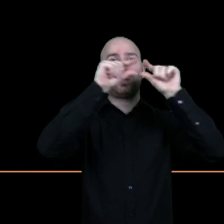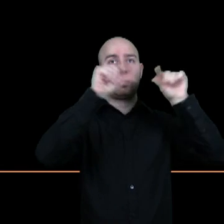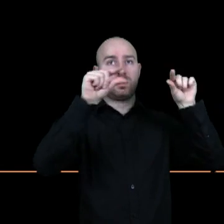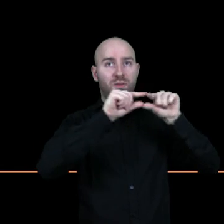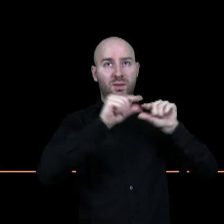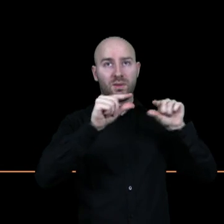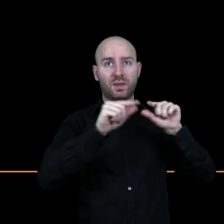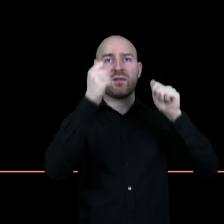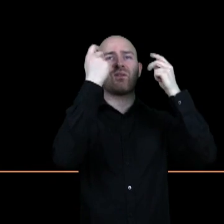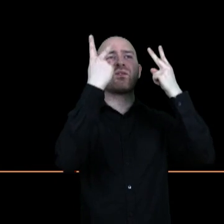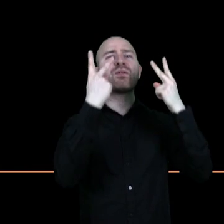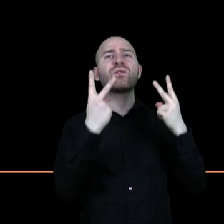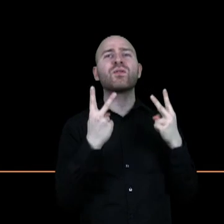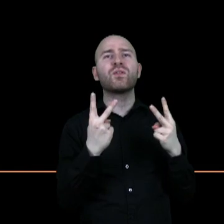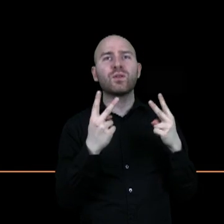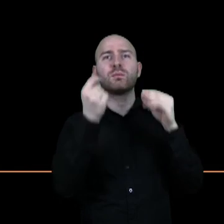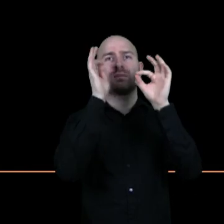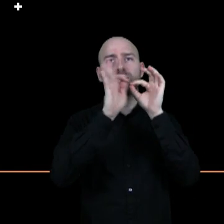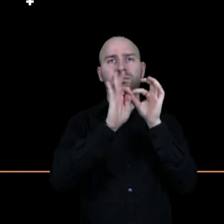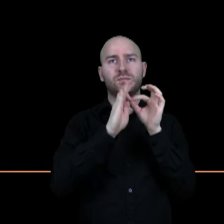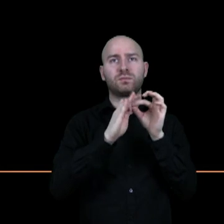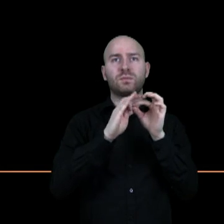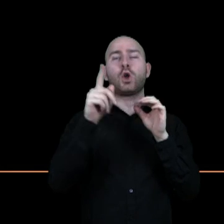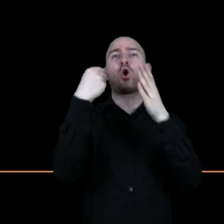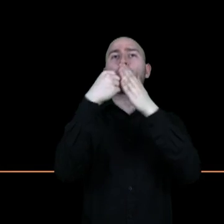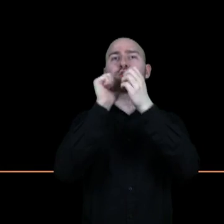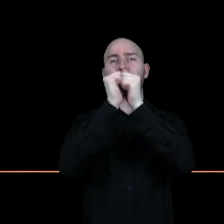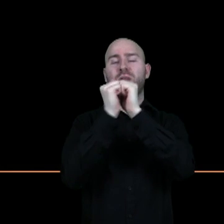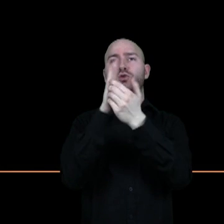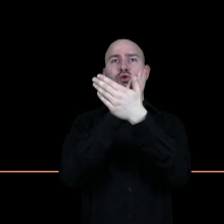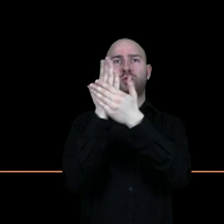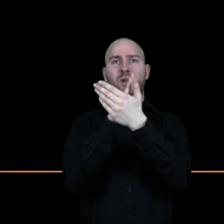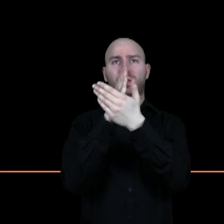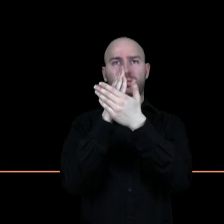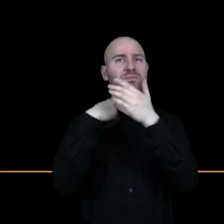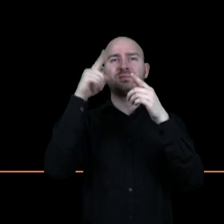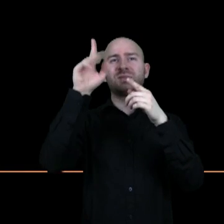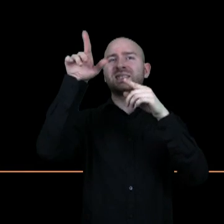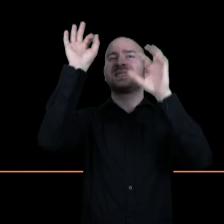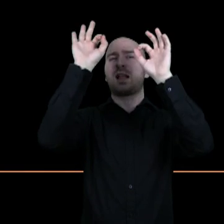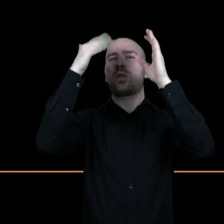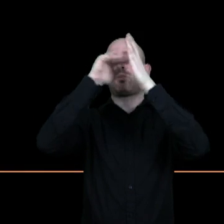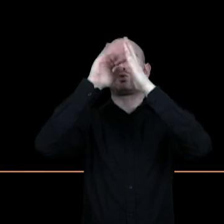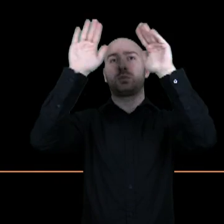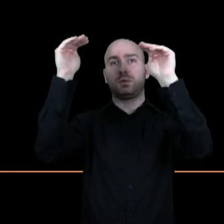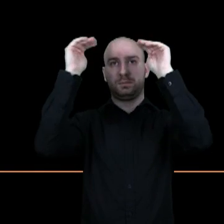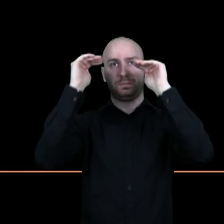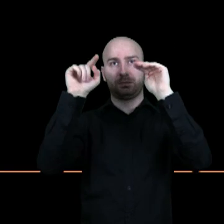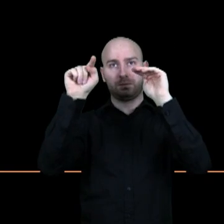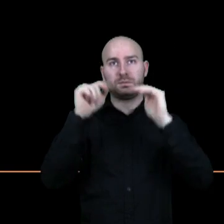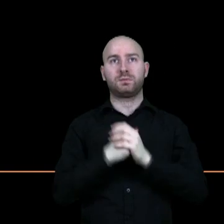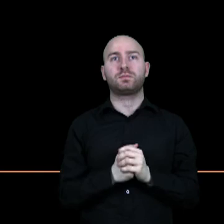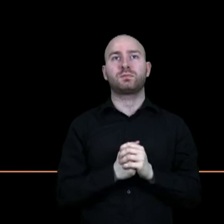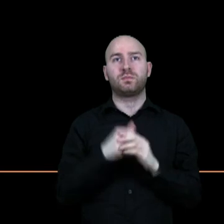przypadające na linijkę kodu miesięcznie. Policzmy więc nasze średnie koszty zmienne. Też zacznę tu, żeby